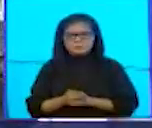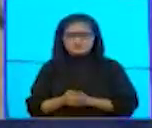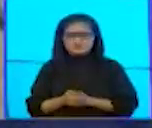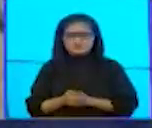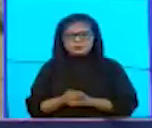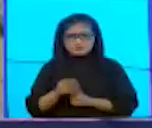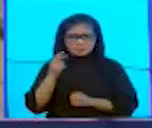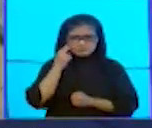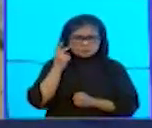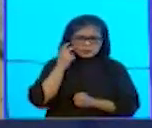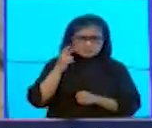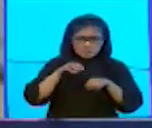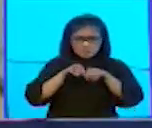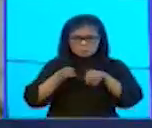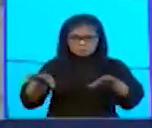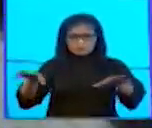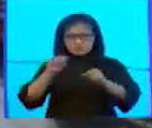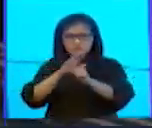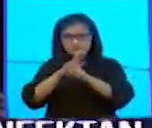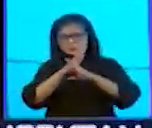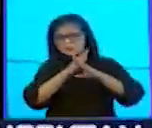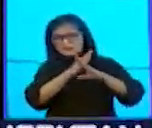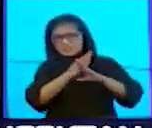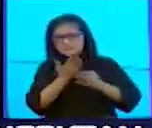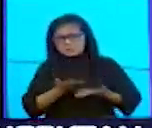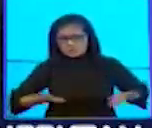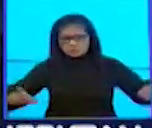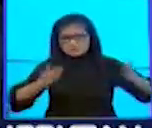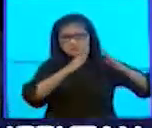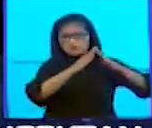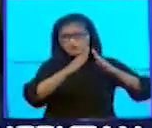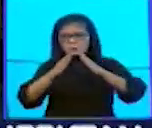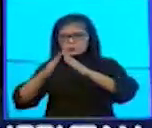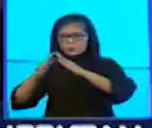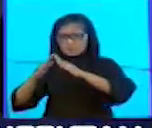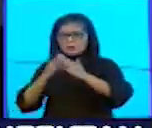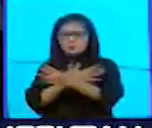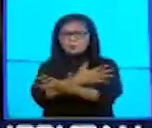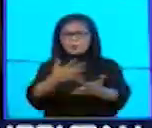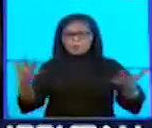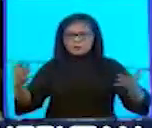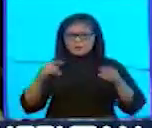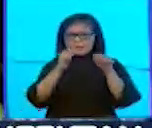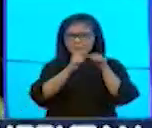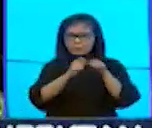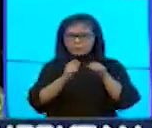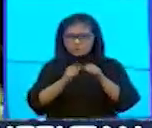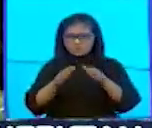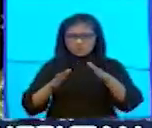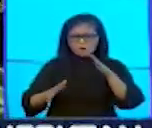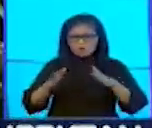Mengantisipasi penyebaran kasus COVID-19 di lingkungan rumah, berbagai cara dilakukan warga, termasuk merakit dan mengoperasikan robot